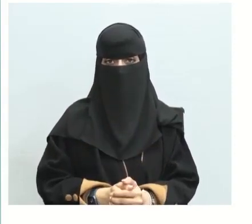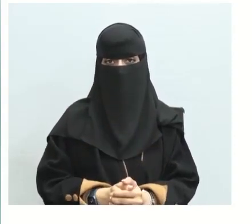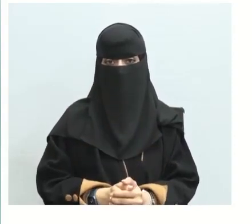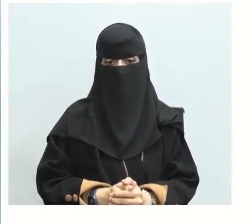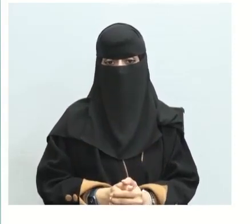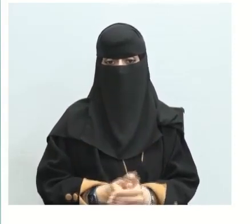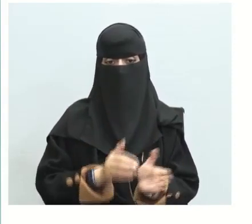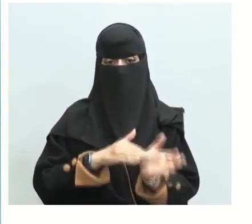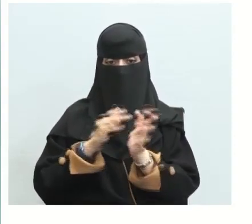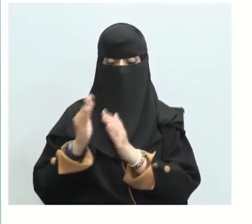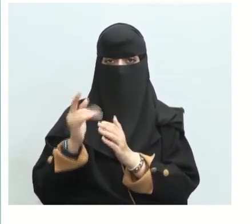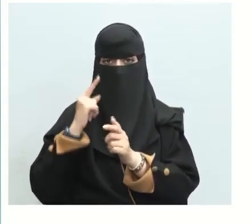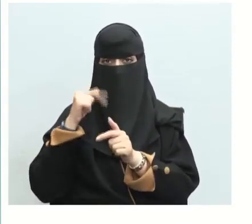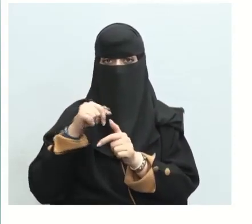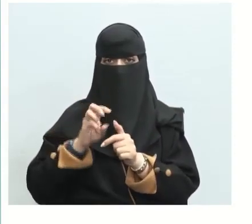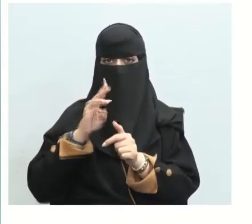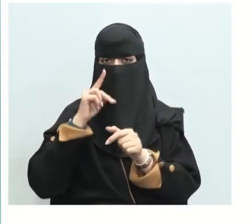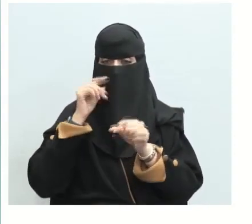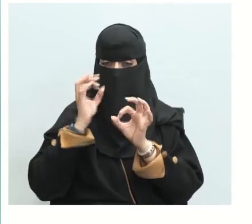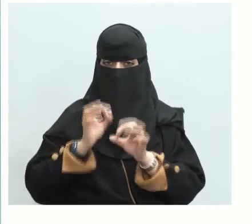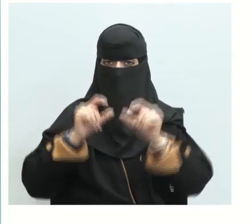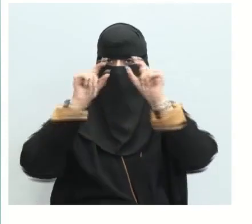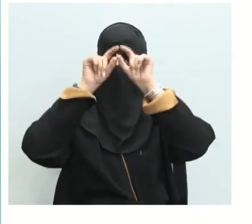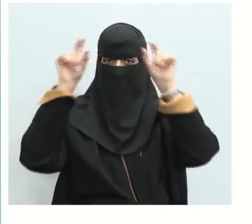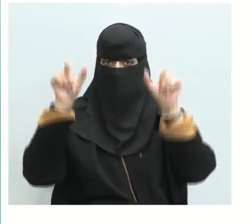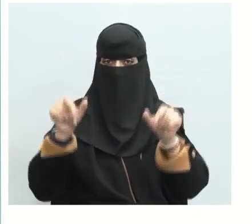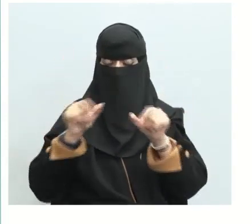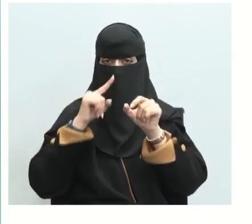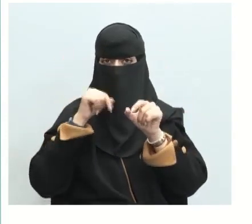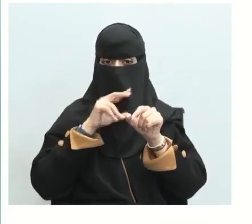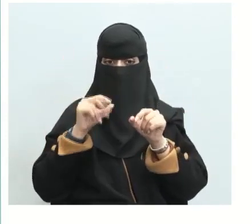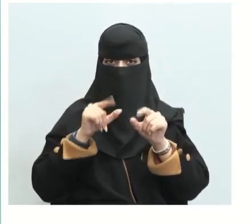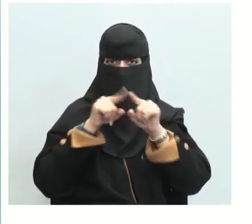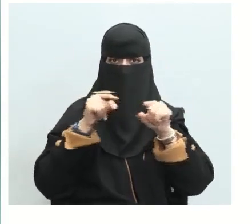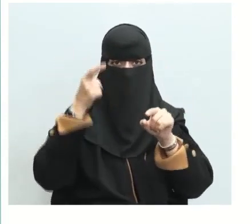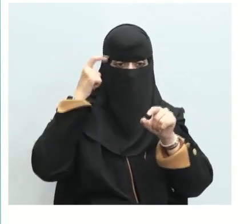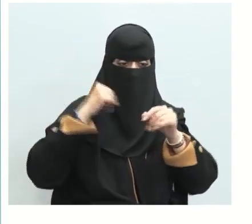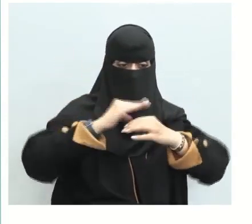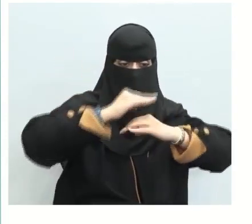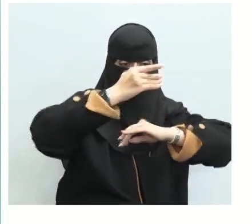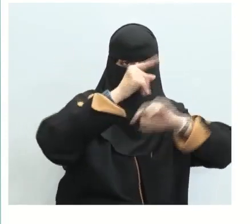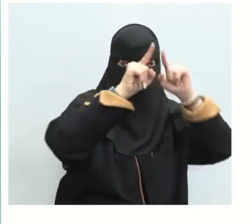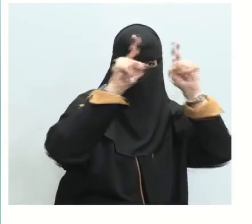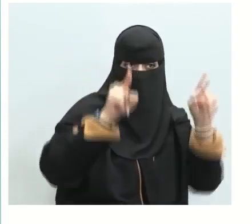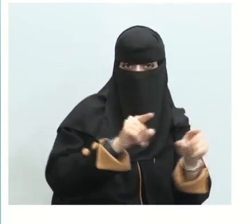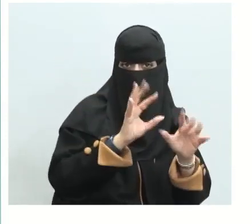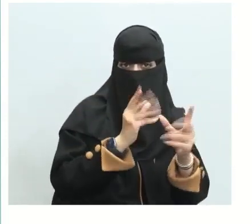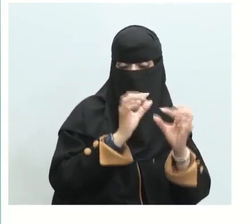الويث، نقوم بضبط العرض بحجم عرض الشاشة المستخدمة،